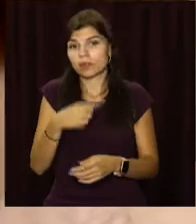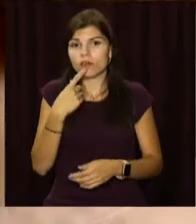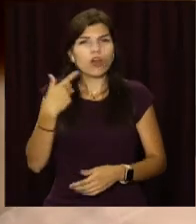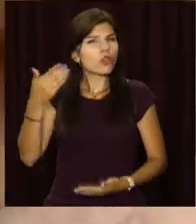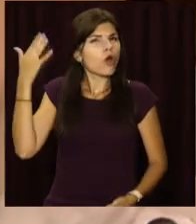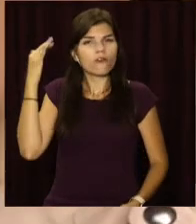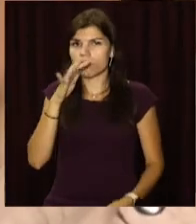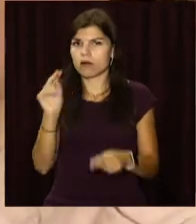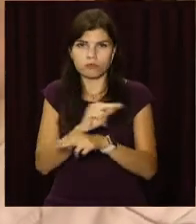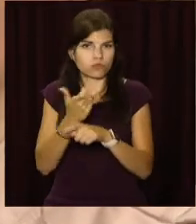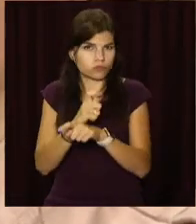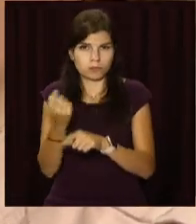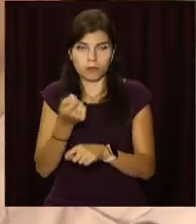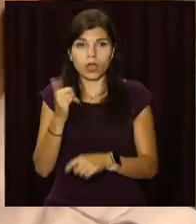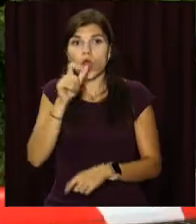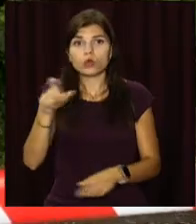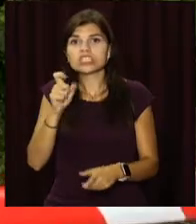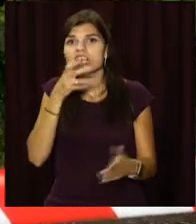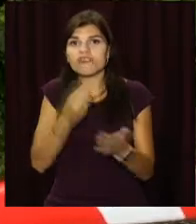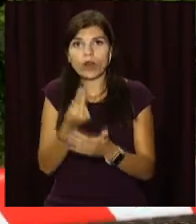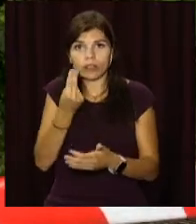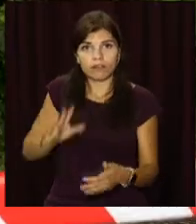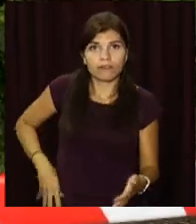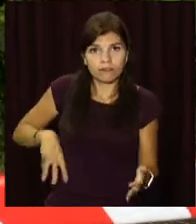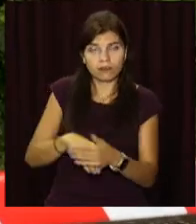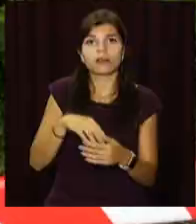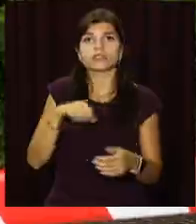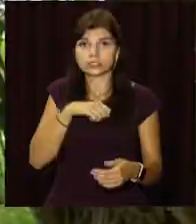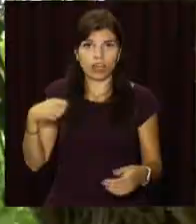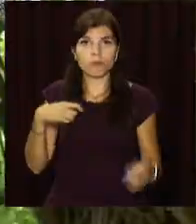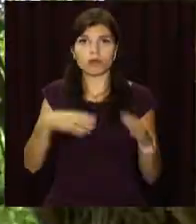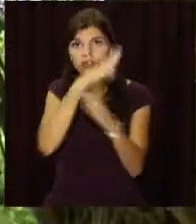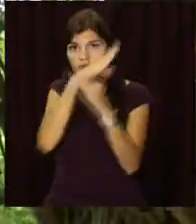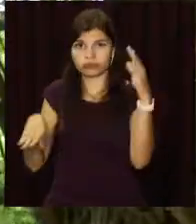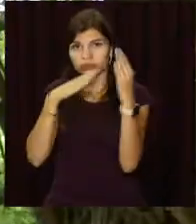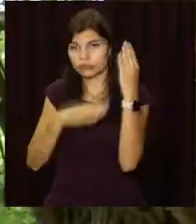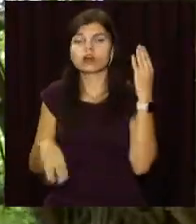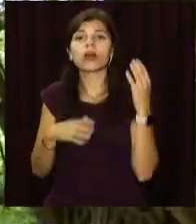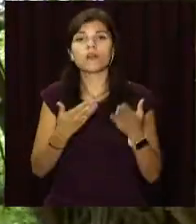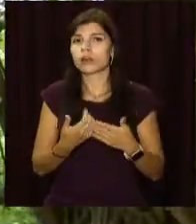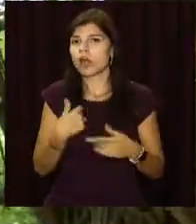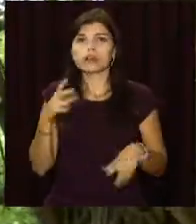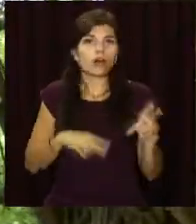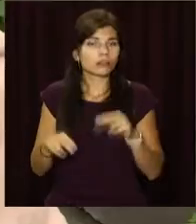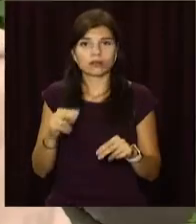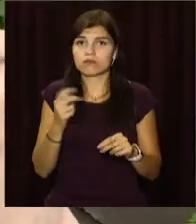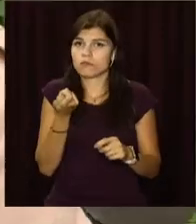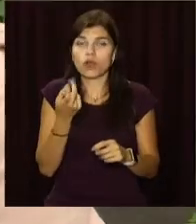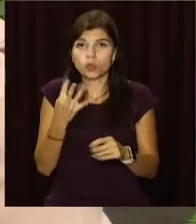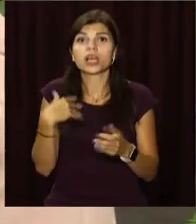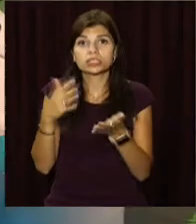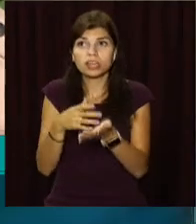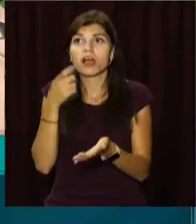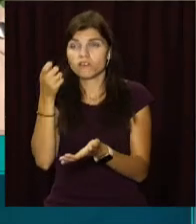І люди за свій кошт зазвичай обрізають. У мене було мало надії. Я, звичайно, подала заявку, але для нас